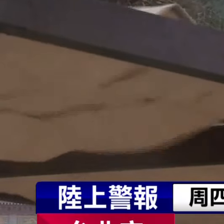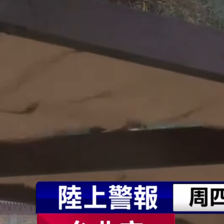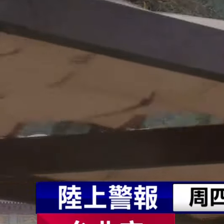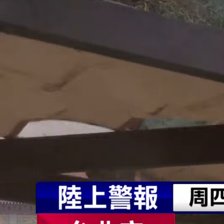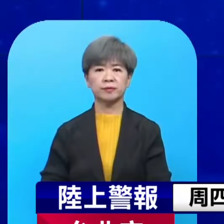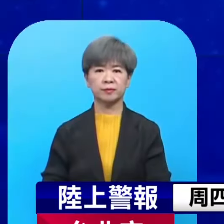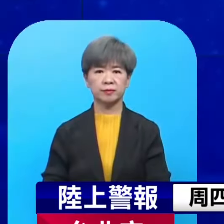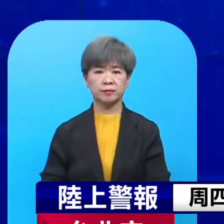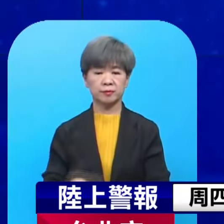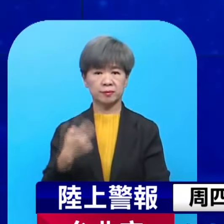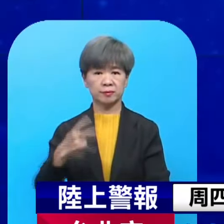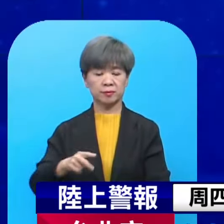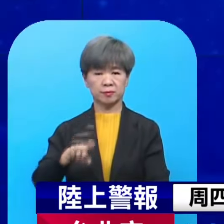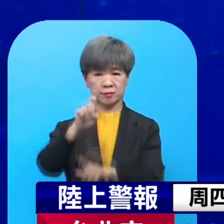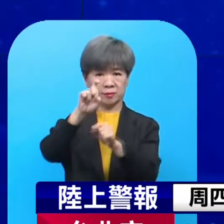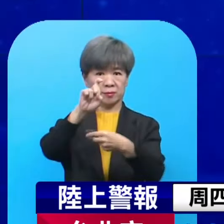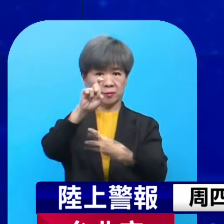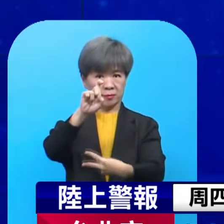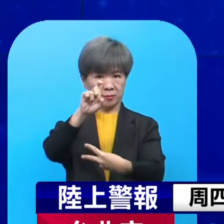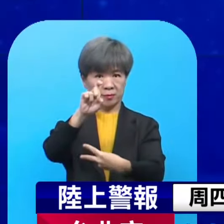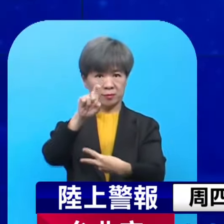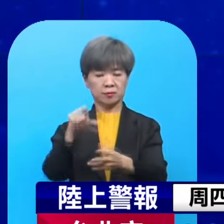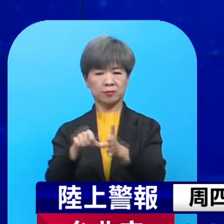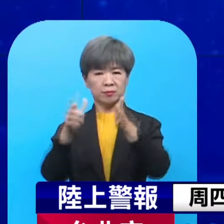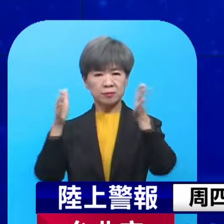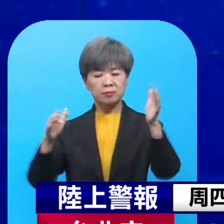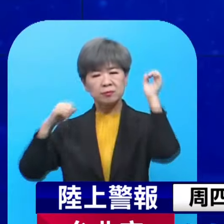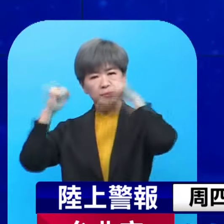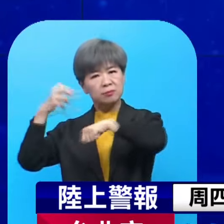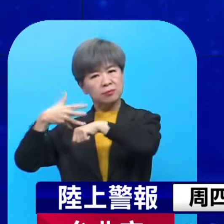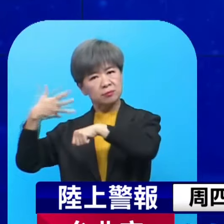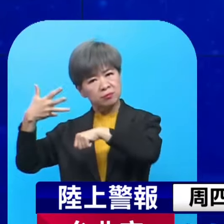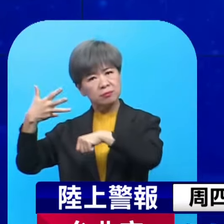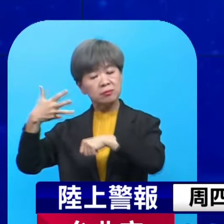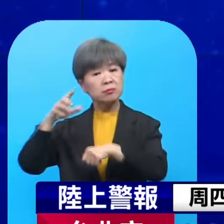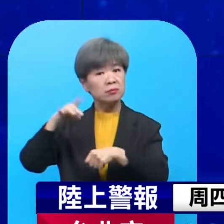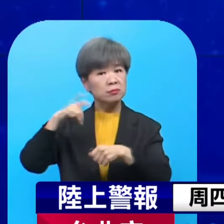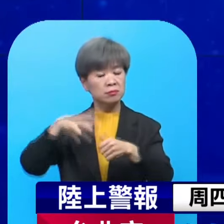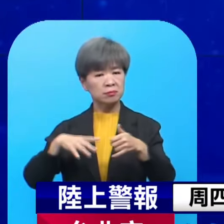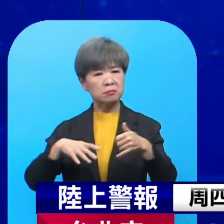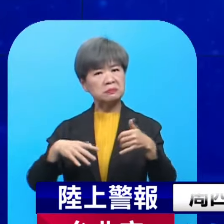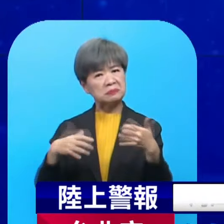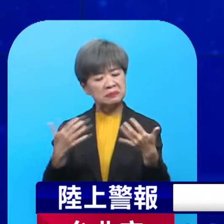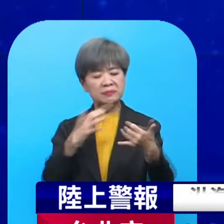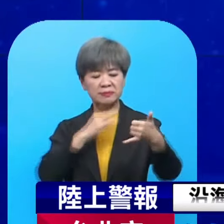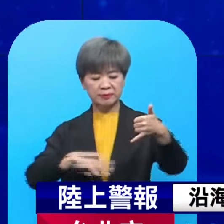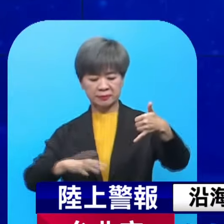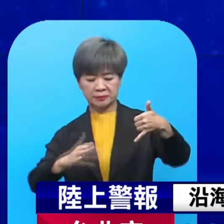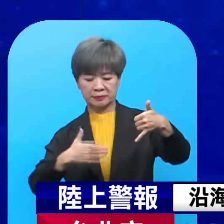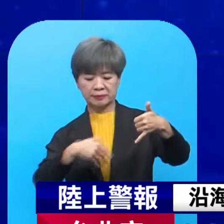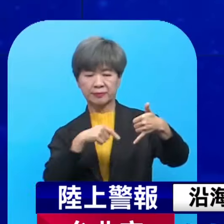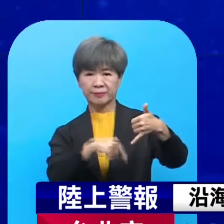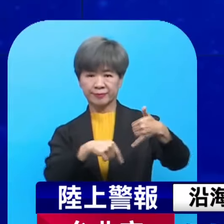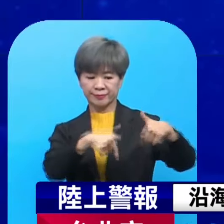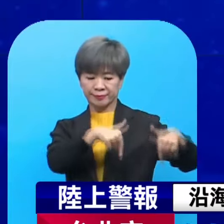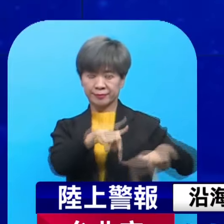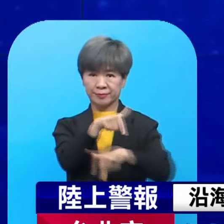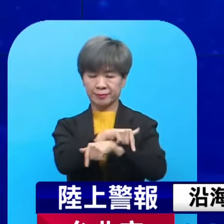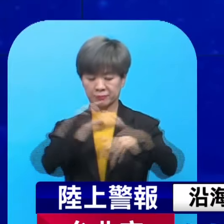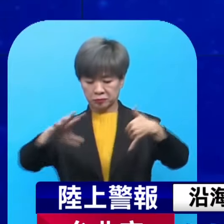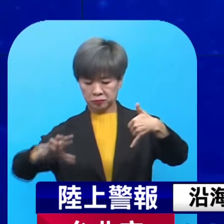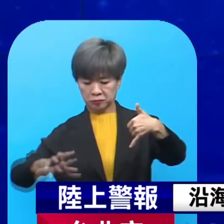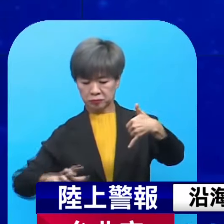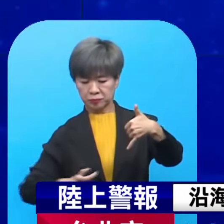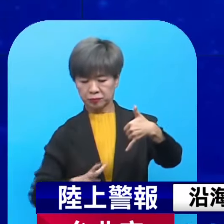带登陆。 二号这段期间，早上八点，它台风位置在台湾西南近海这个地方，持续向东